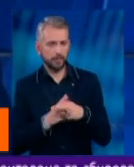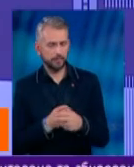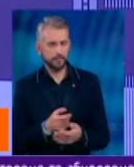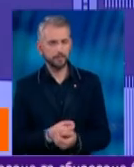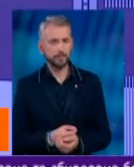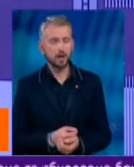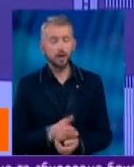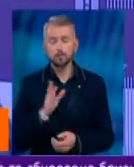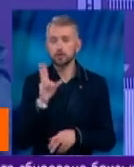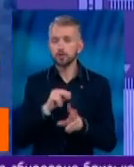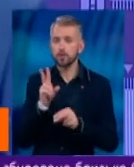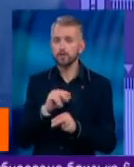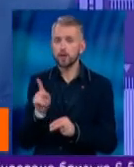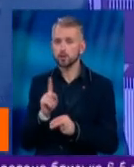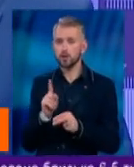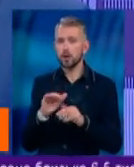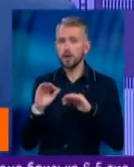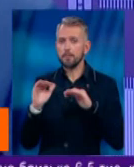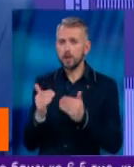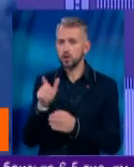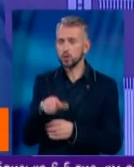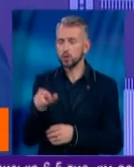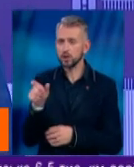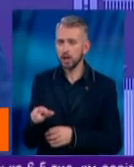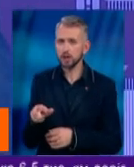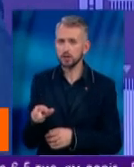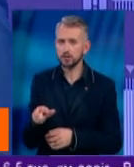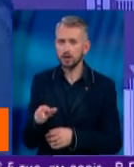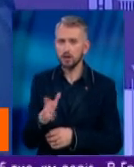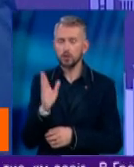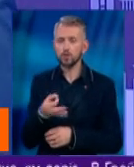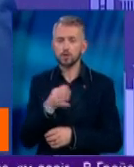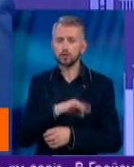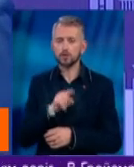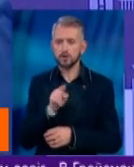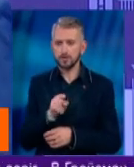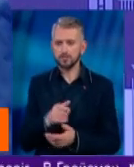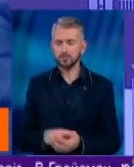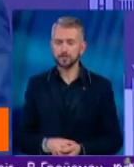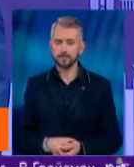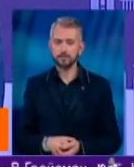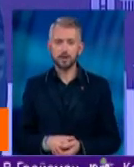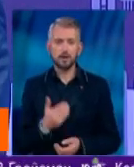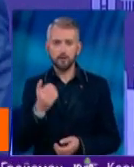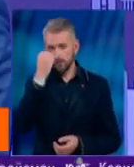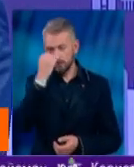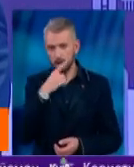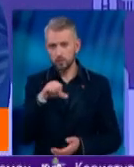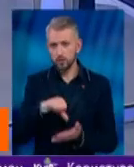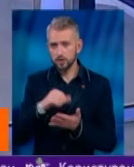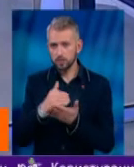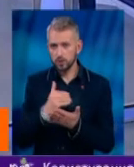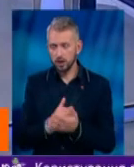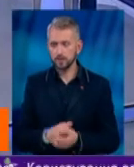будемо сподіватися, що якомога менше людей скористаються цією процедурою. Вам дякую за участь у програмі,